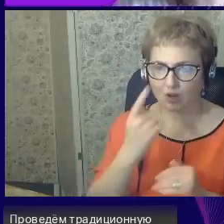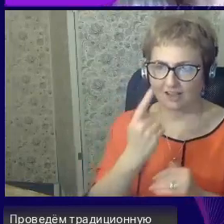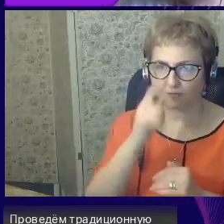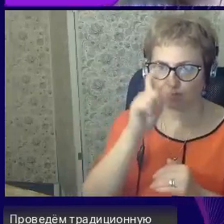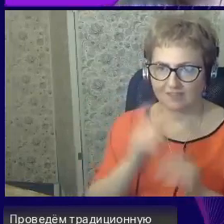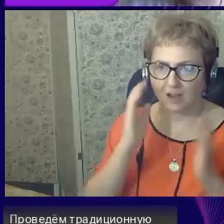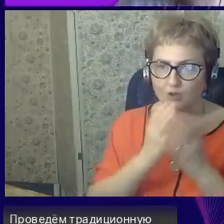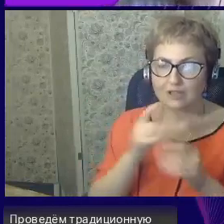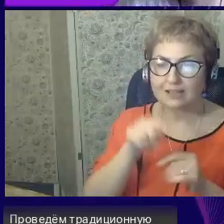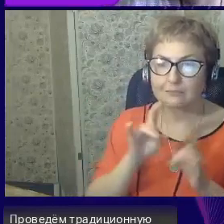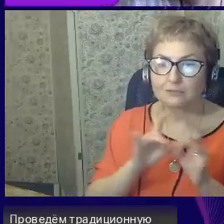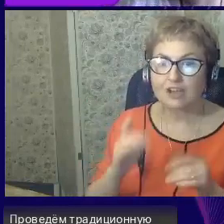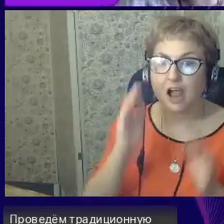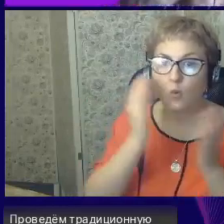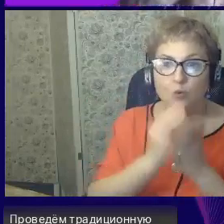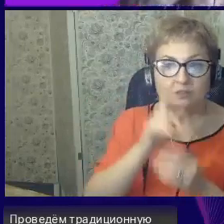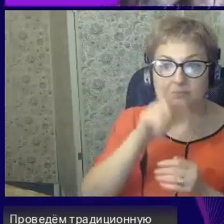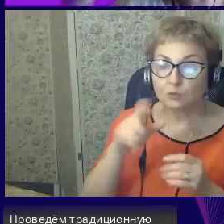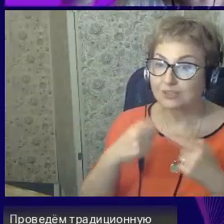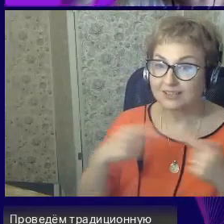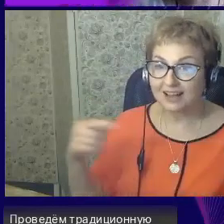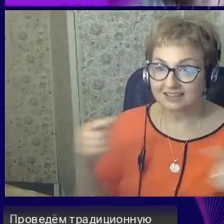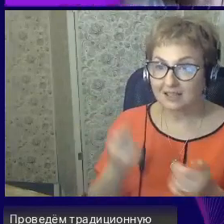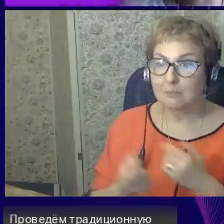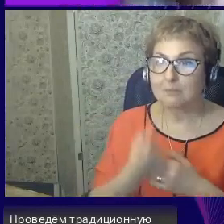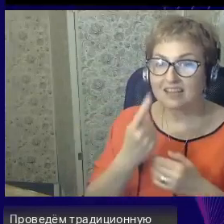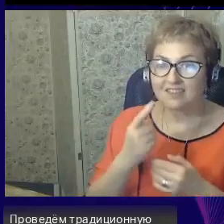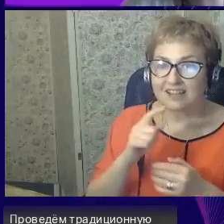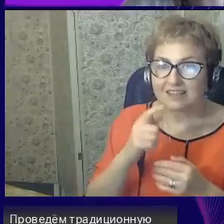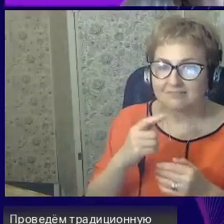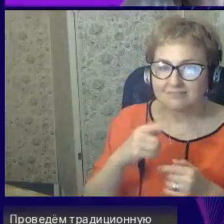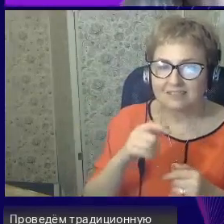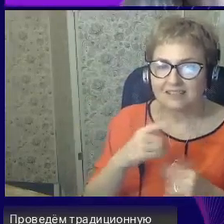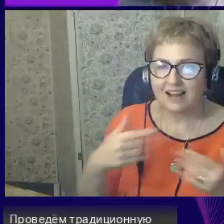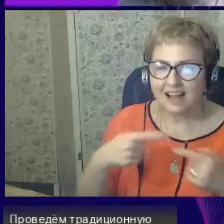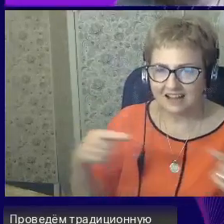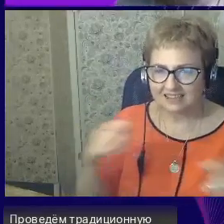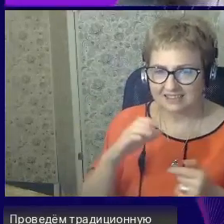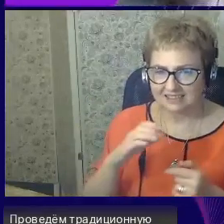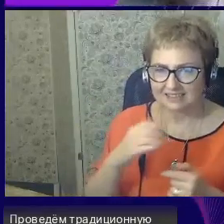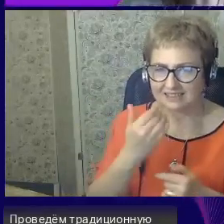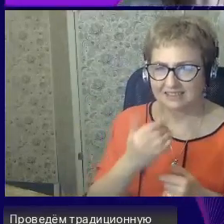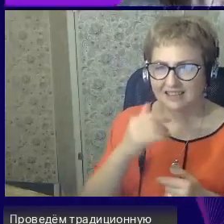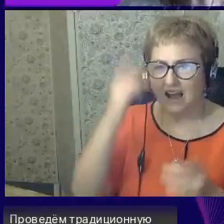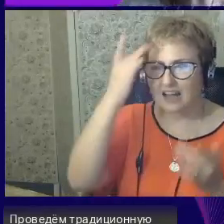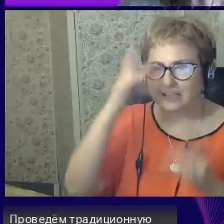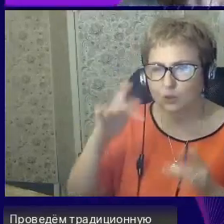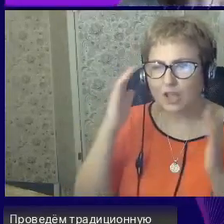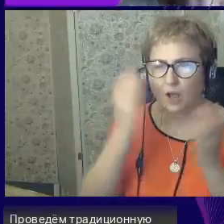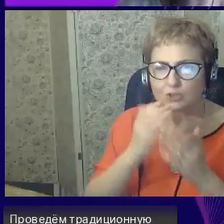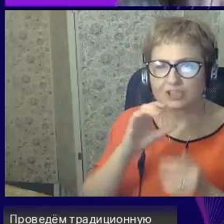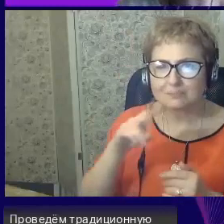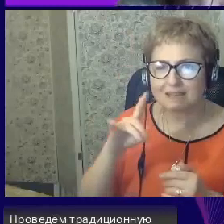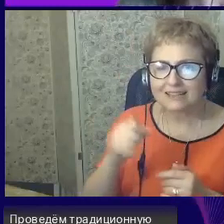только одного человека с аутизмом. По той простой причине, что люди с аутизмом очень разные и очень разные. То есть расстройство